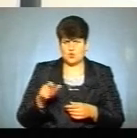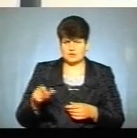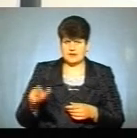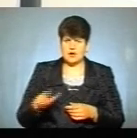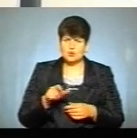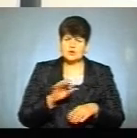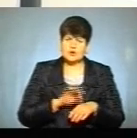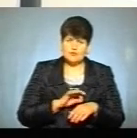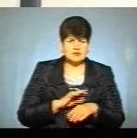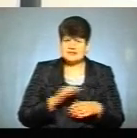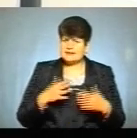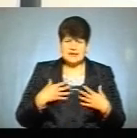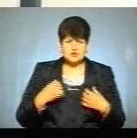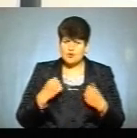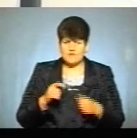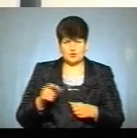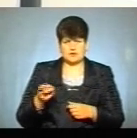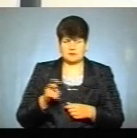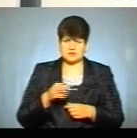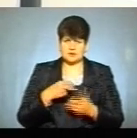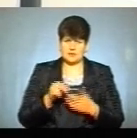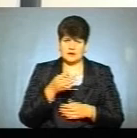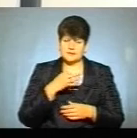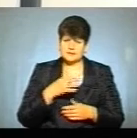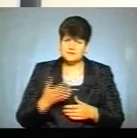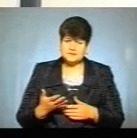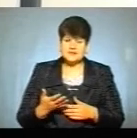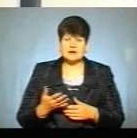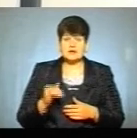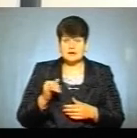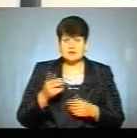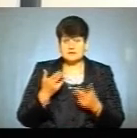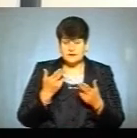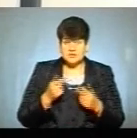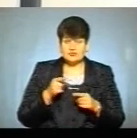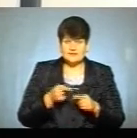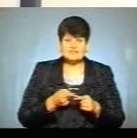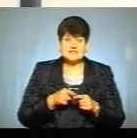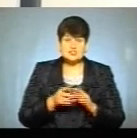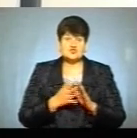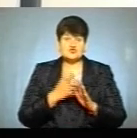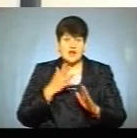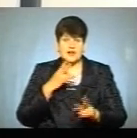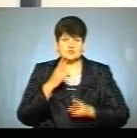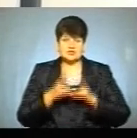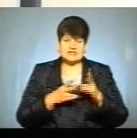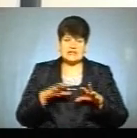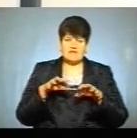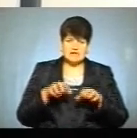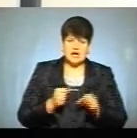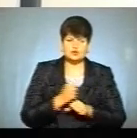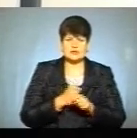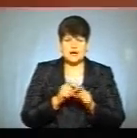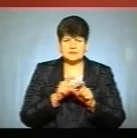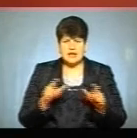люди хворі, це ж не здорові люди, які прийшли по медикаменти. І звичайно, що вони в цих чергах нарікають на владу, нарікають на аптекарів,